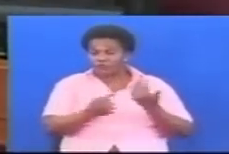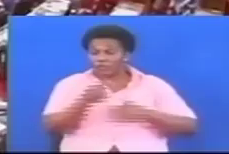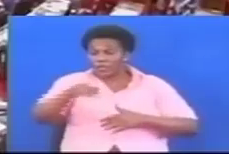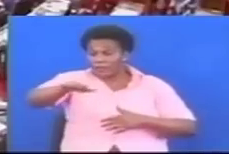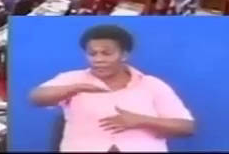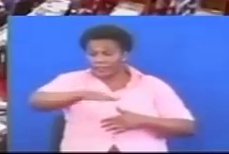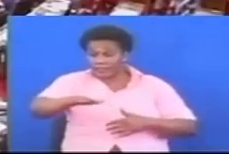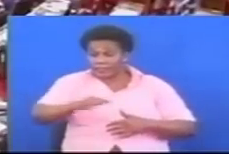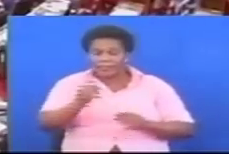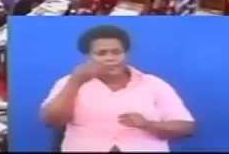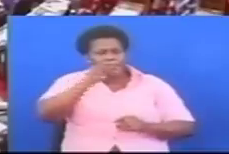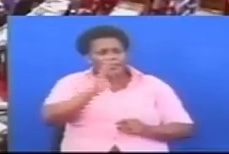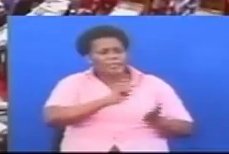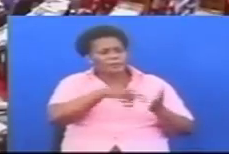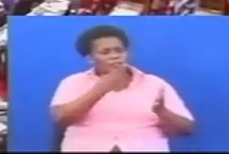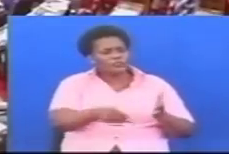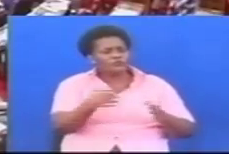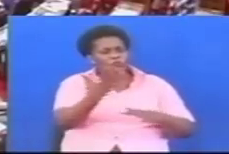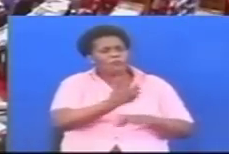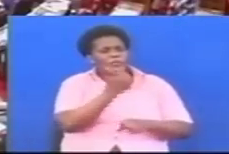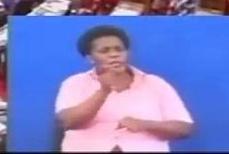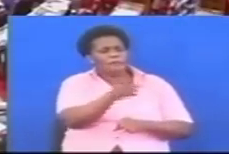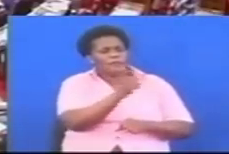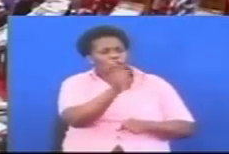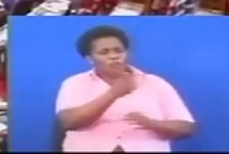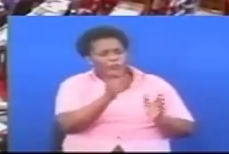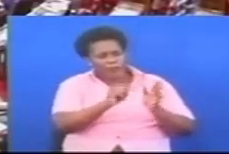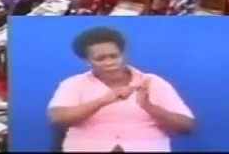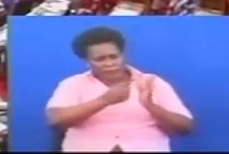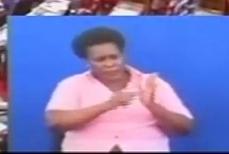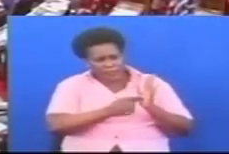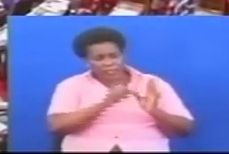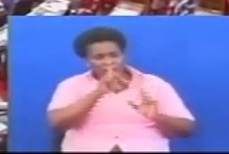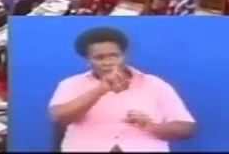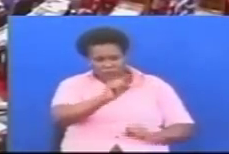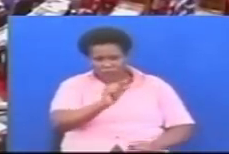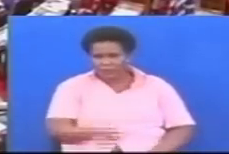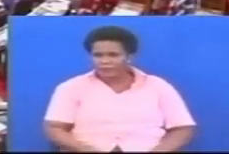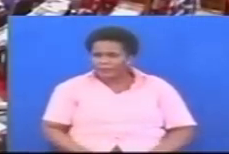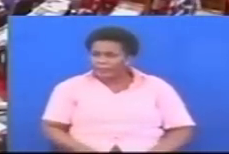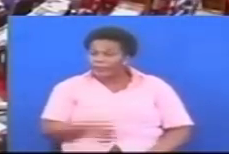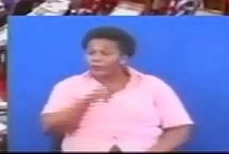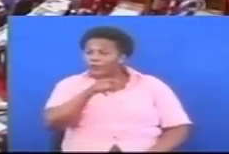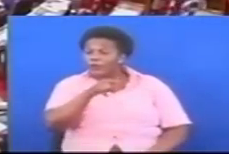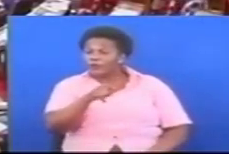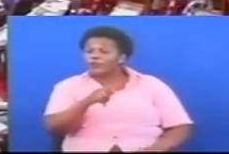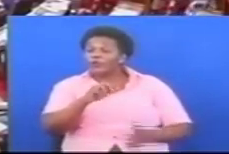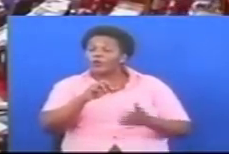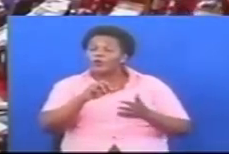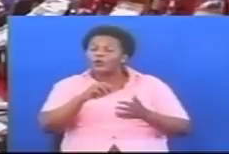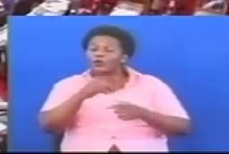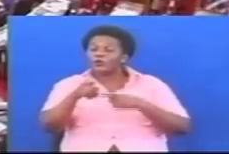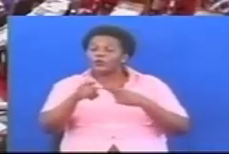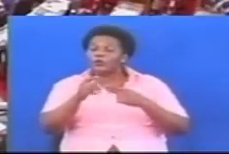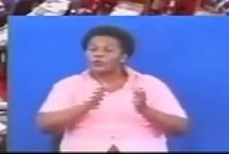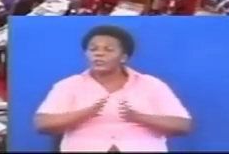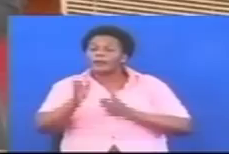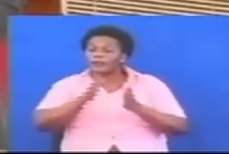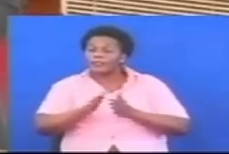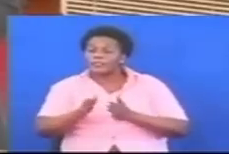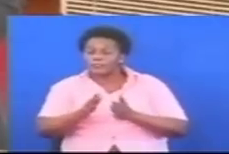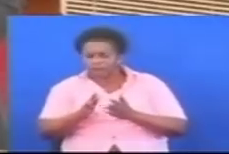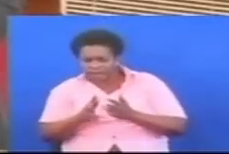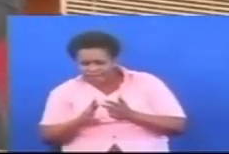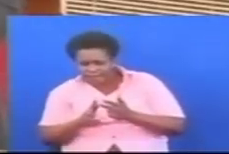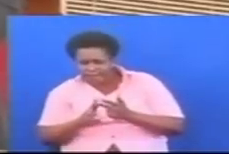kupata mikopo na masharti nafuu ndio utaratibu utakaokuwa suluhisho katika miradi ya maendeleo. Na katika